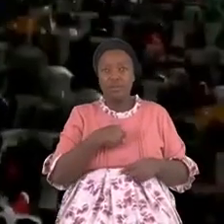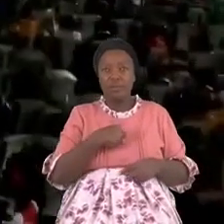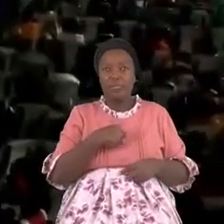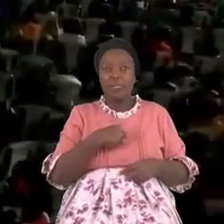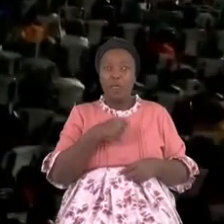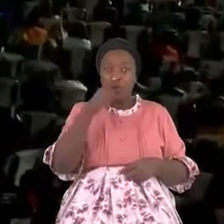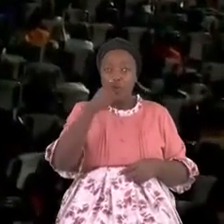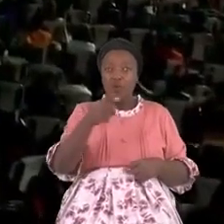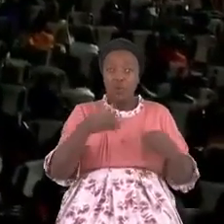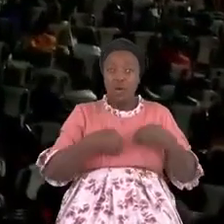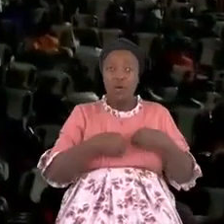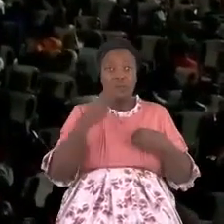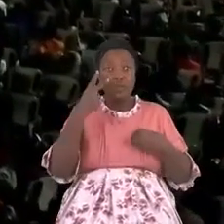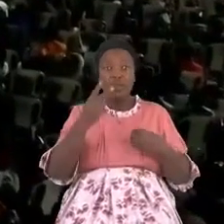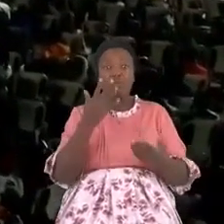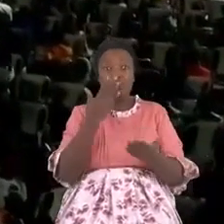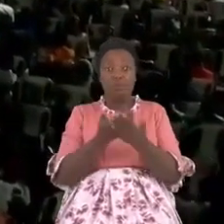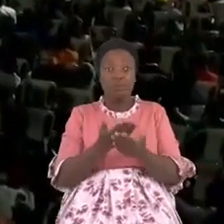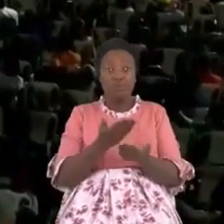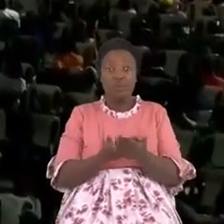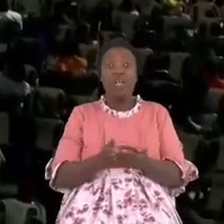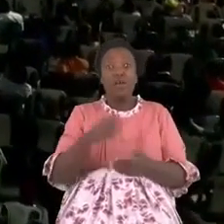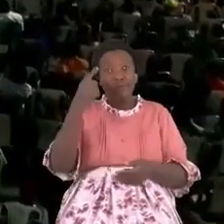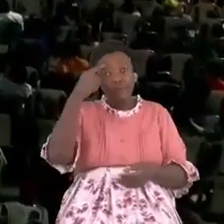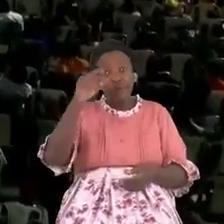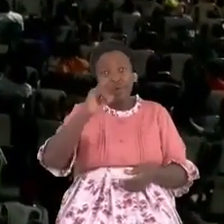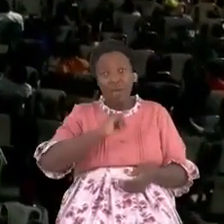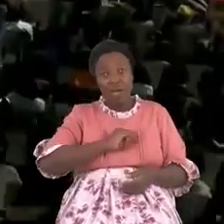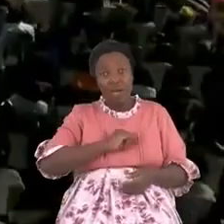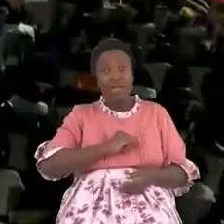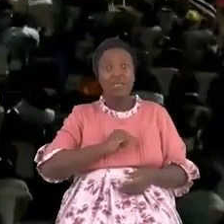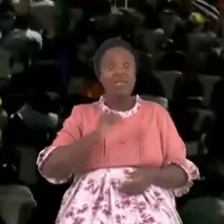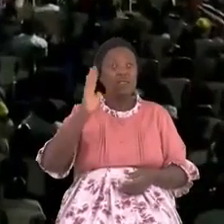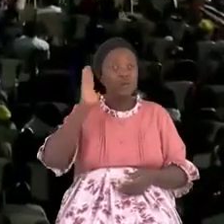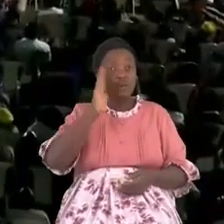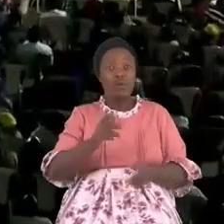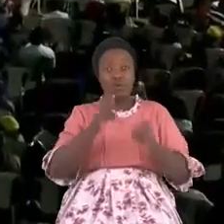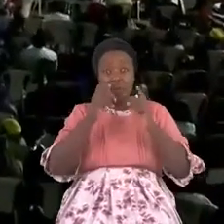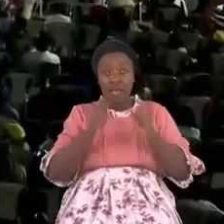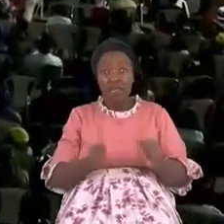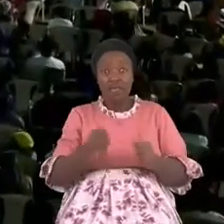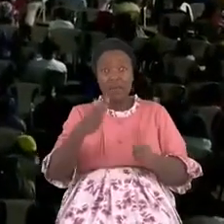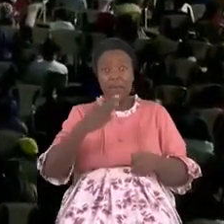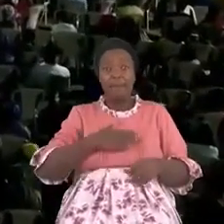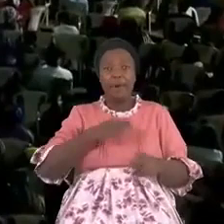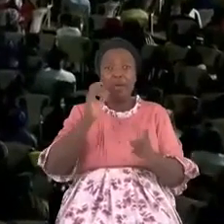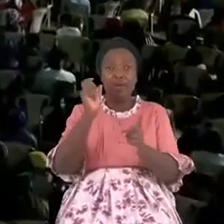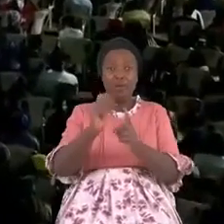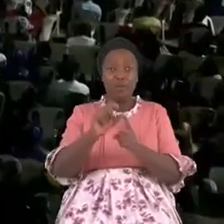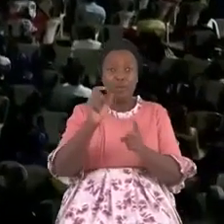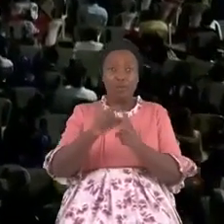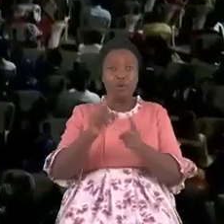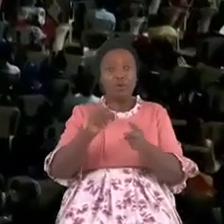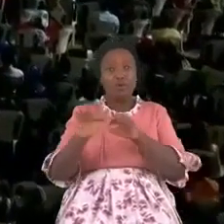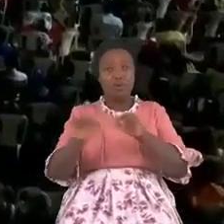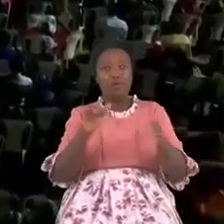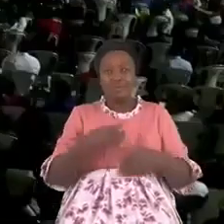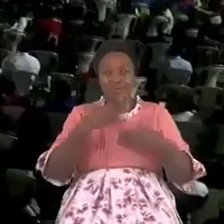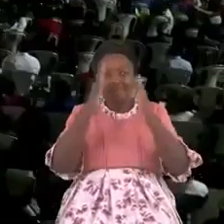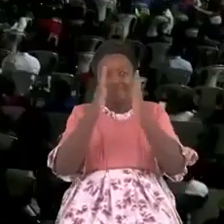ịhụwo nke ọma, n'ihi na mụ onwe m ga-eme ngwa ngwa mee ka okwu a wee bịa na mmezu.